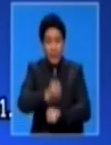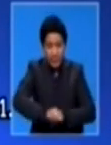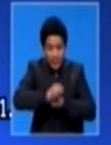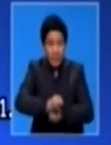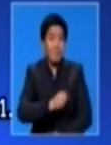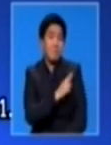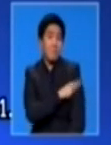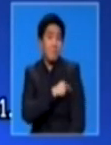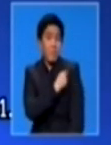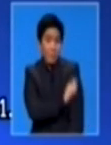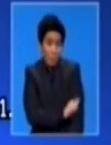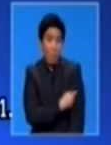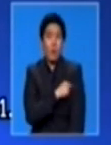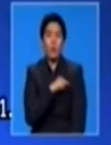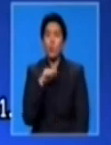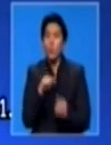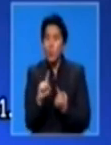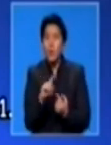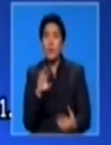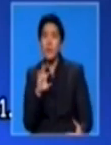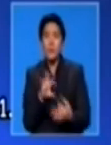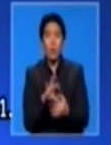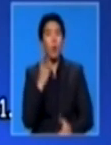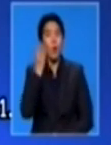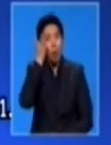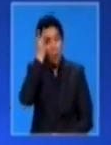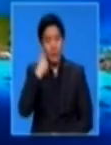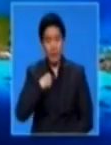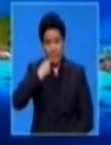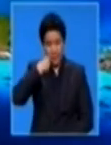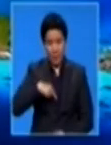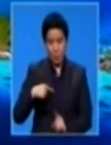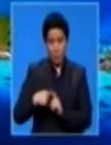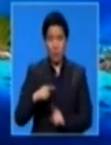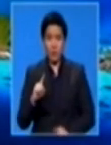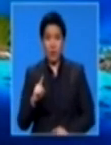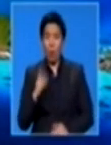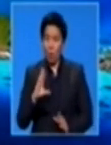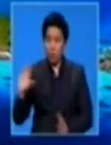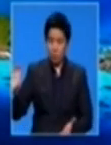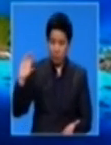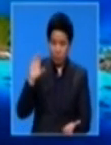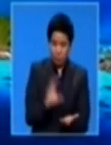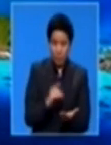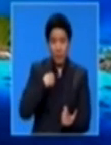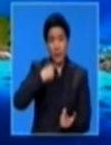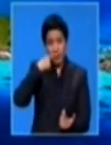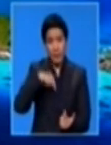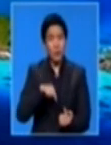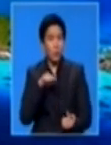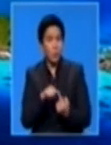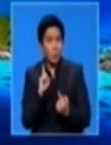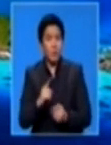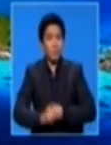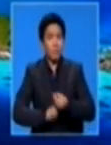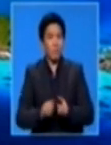ขการแพทย์นะครับภายใต้แนวคิดและนโยบาย Thailand 61เพื่อดึงดูดนักลงทุนเข้ามาในประชากรของเราเป็นตลาด